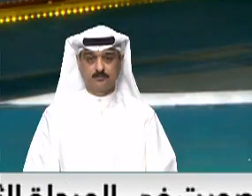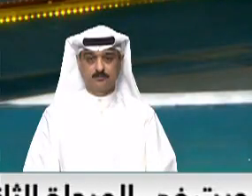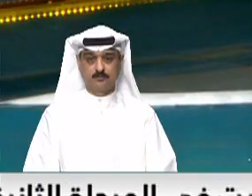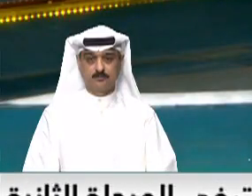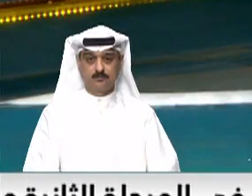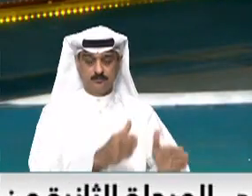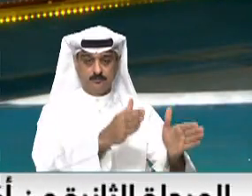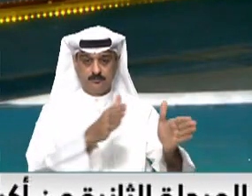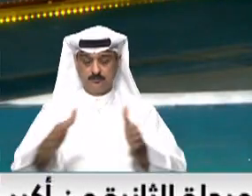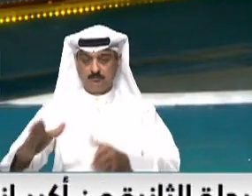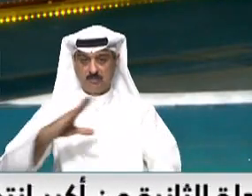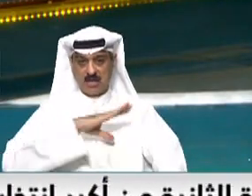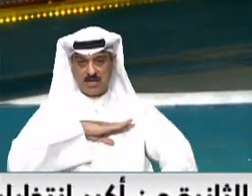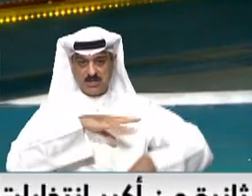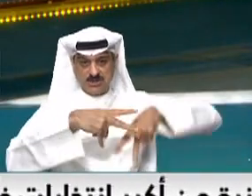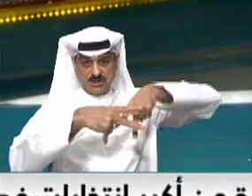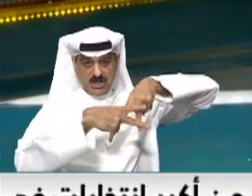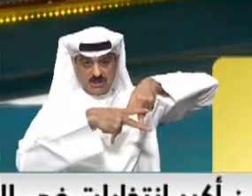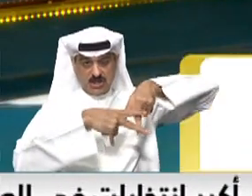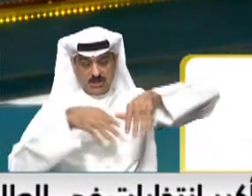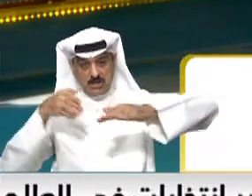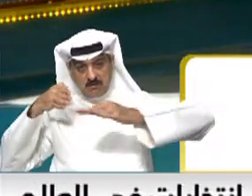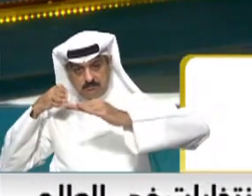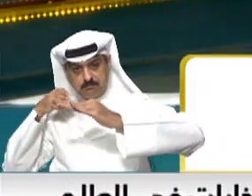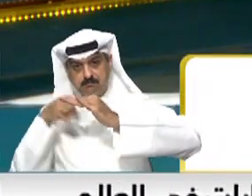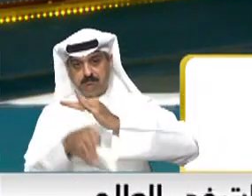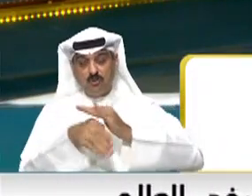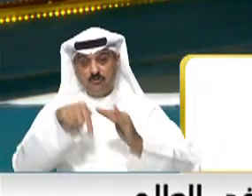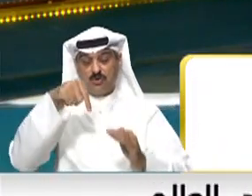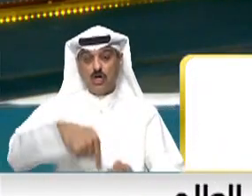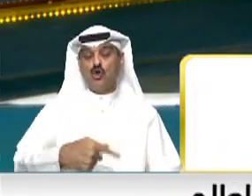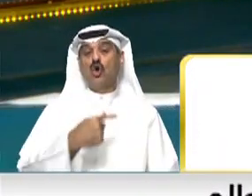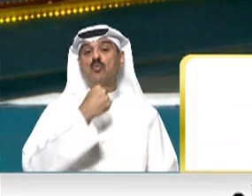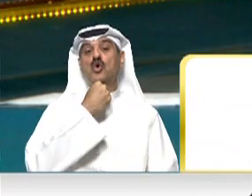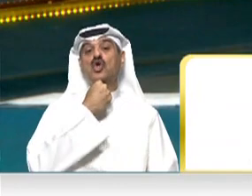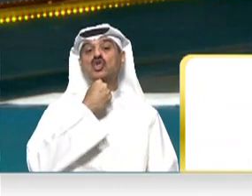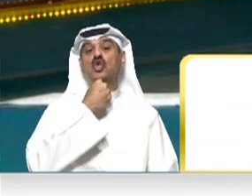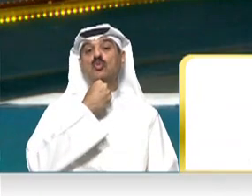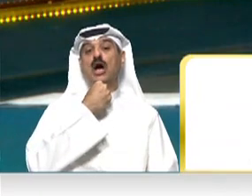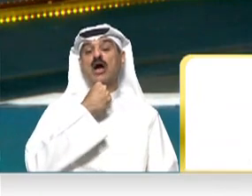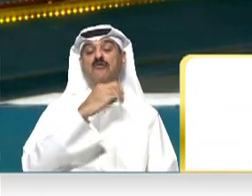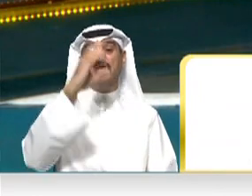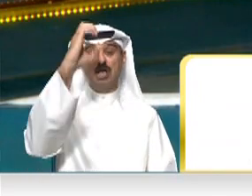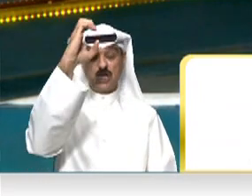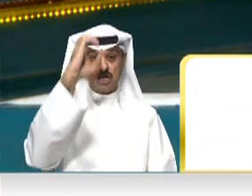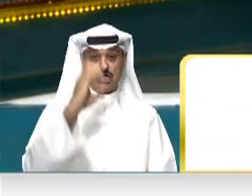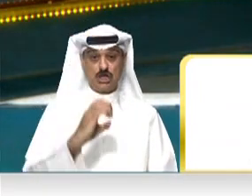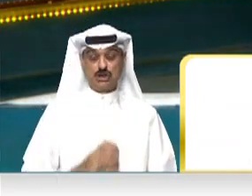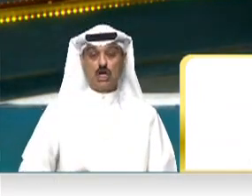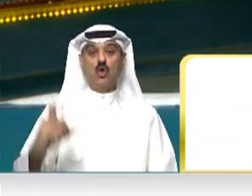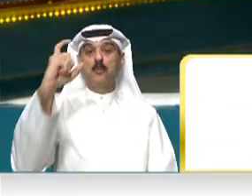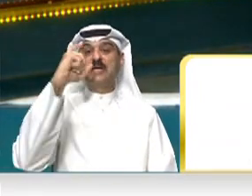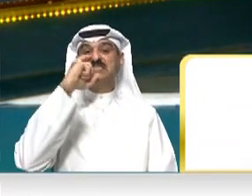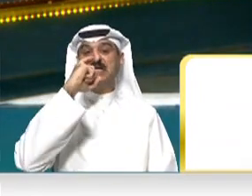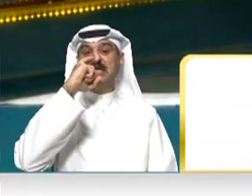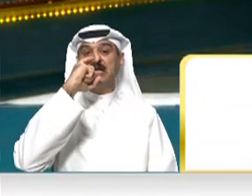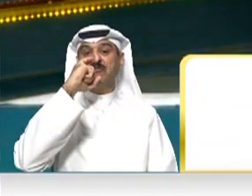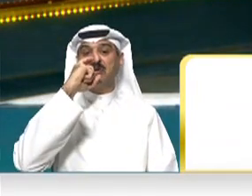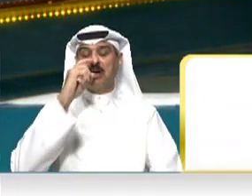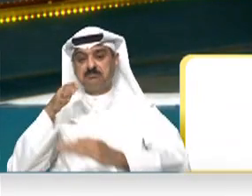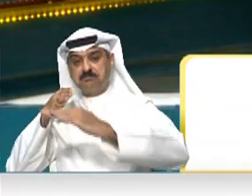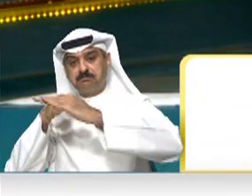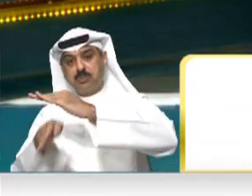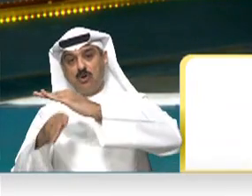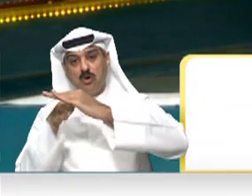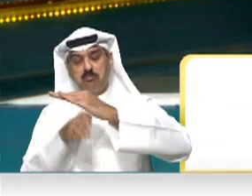يصدق اقتحمت قوات الاحتلال الإسرائيلي فجر اليوم الجمعة بلدة قباطية جنوب جنين ودهمت أحياءها